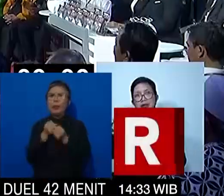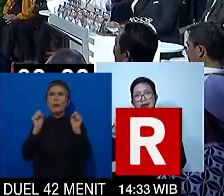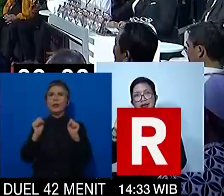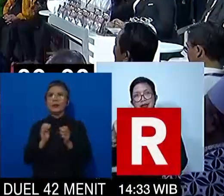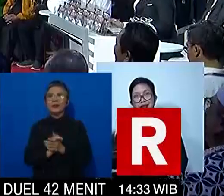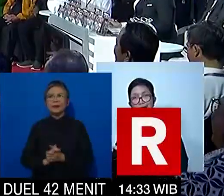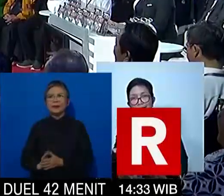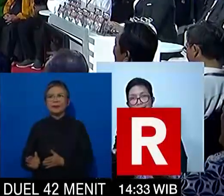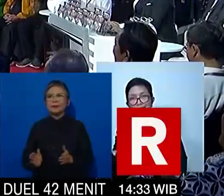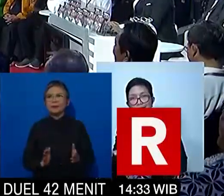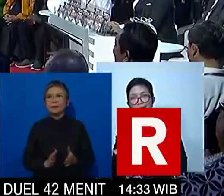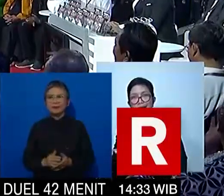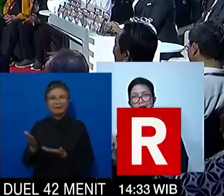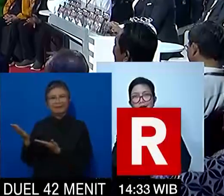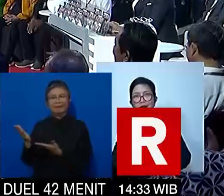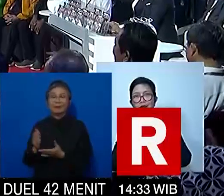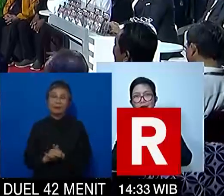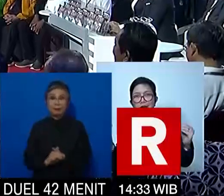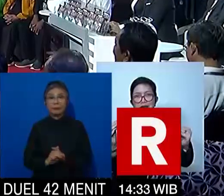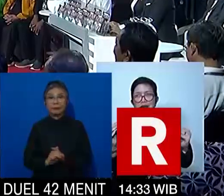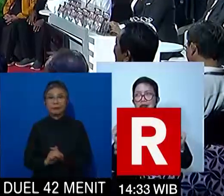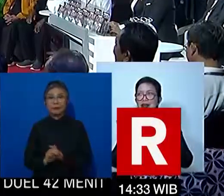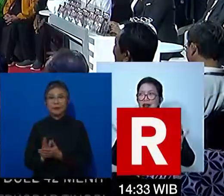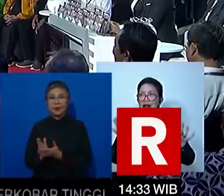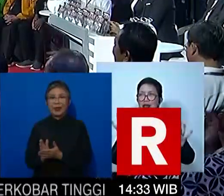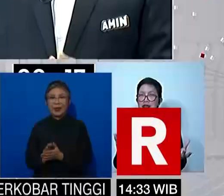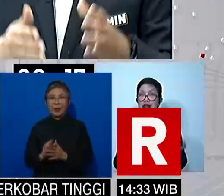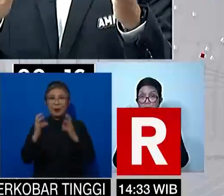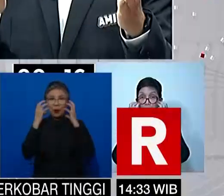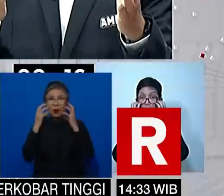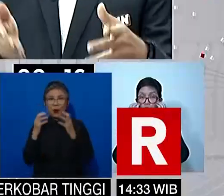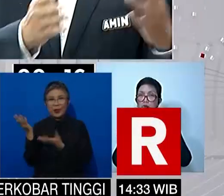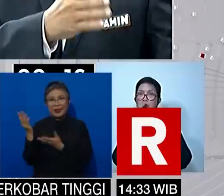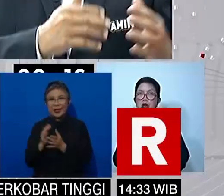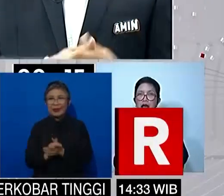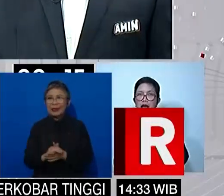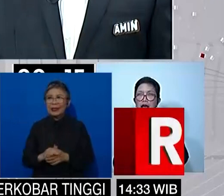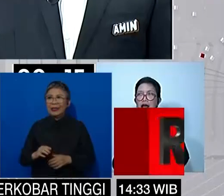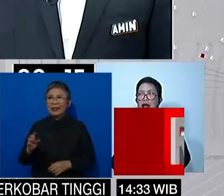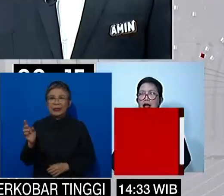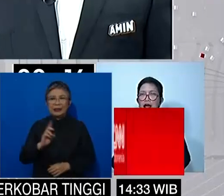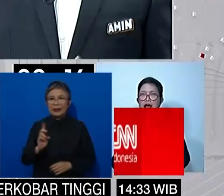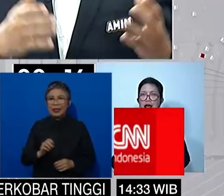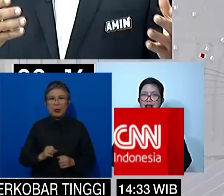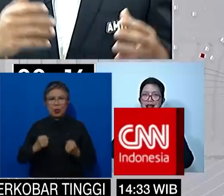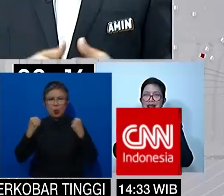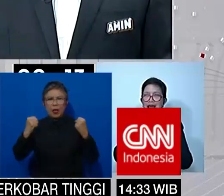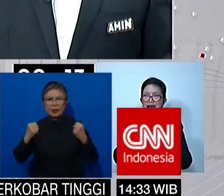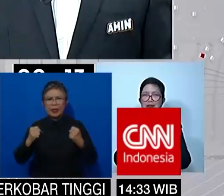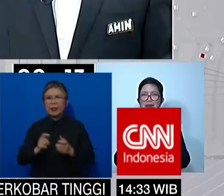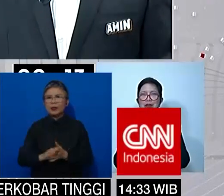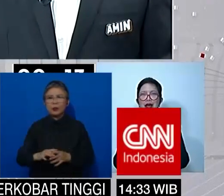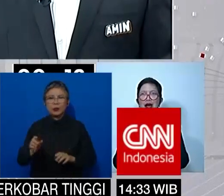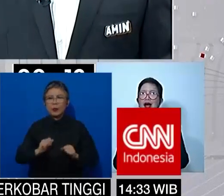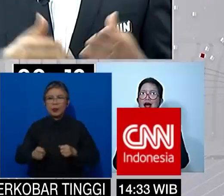Bapak. Harap tenang, Bapak Prabowo. Bahwa tidak berada dalam kekuasaan membuat tidak